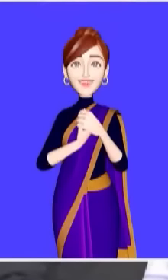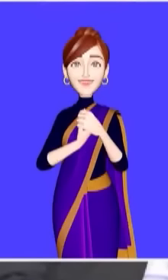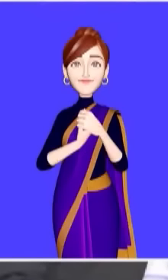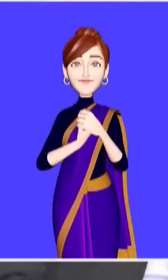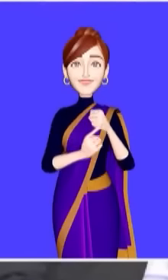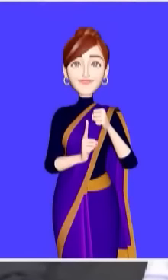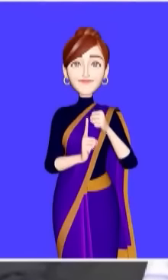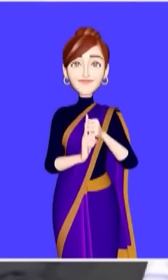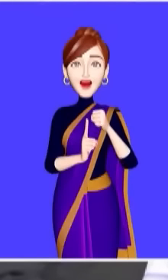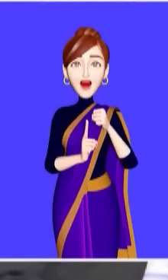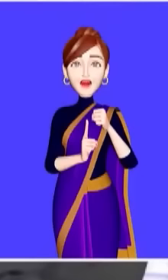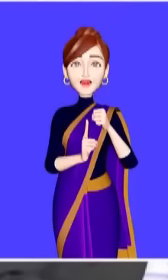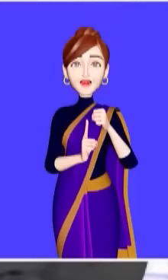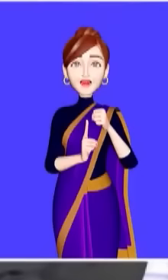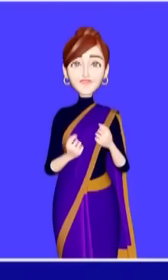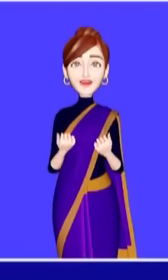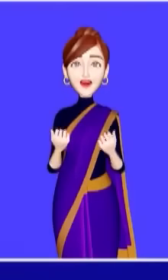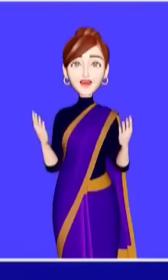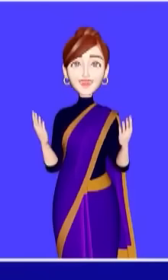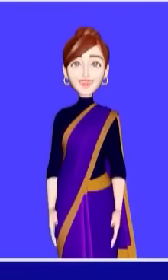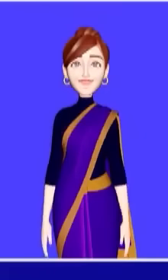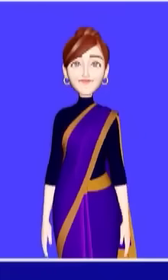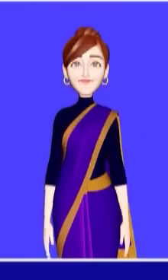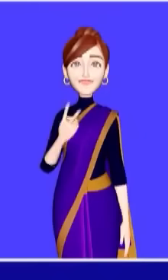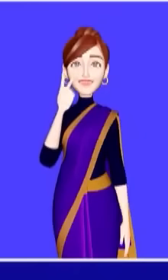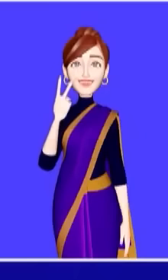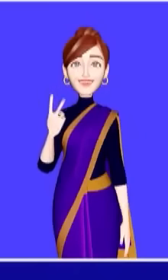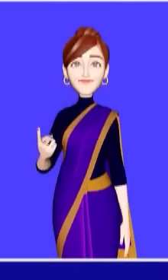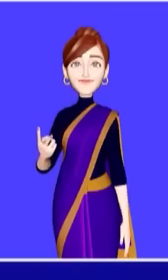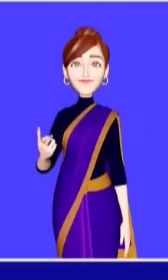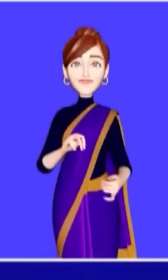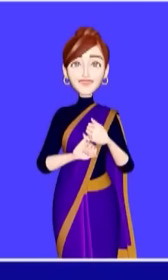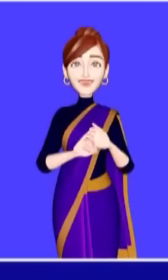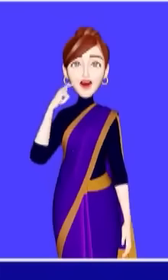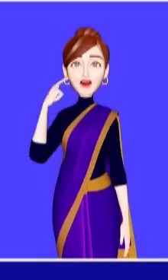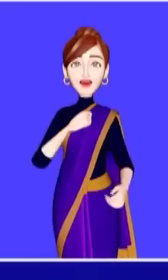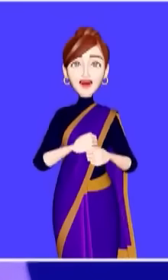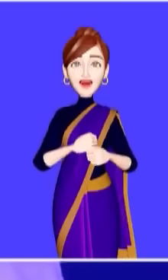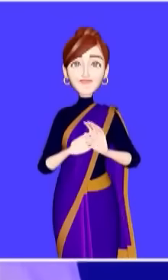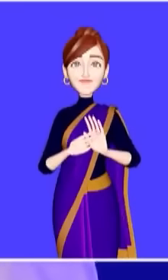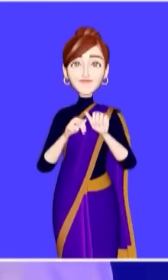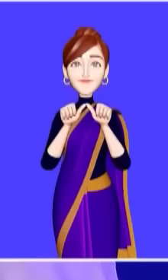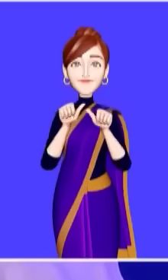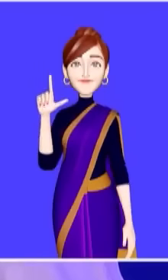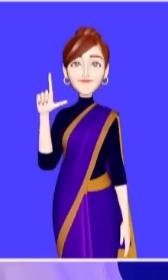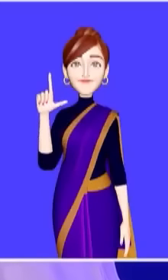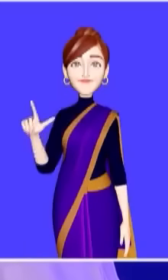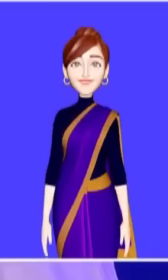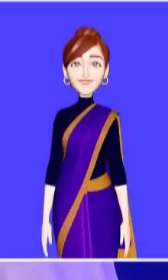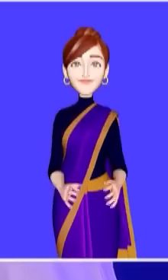एआई मशीनों को इंटेलिजेंट बना रही है, लेकिन उससे भी